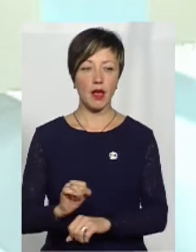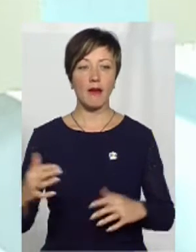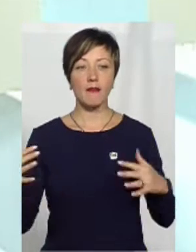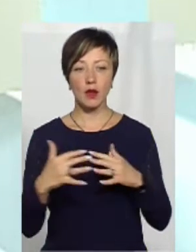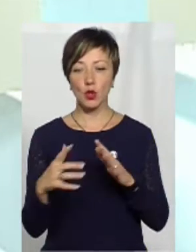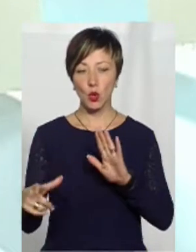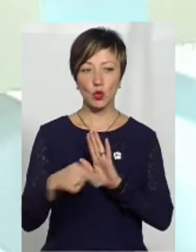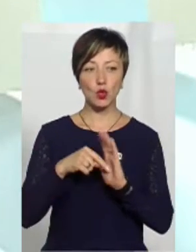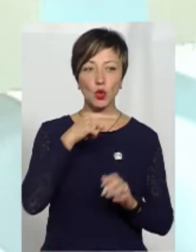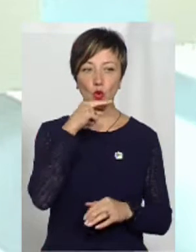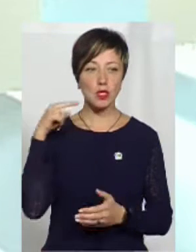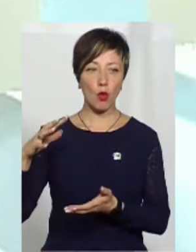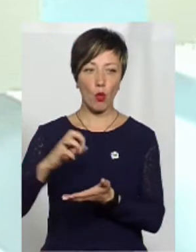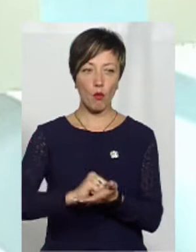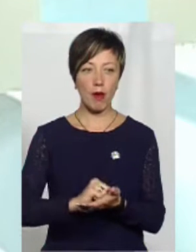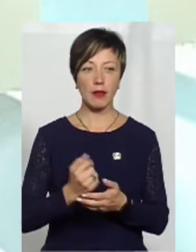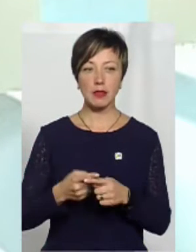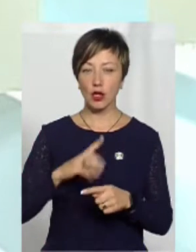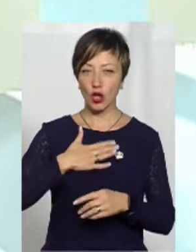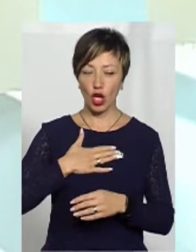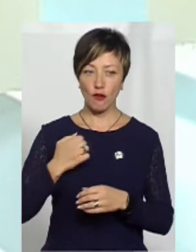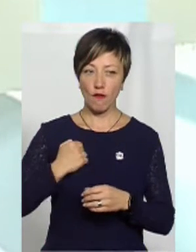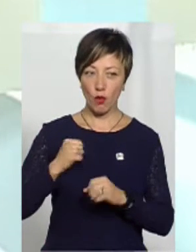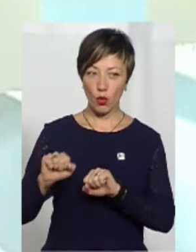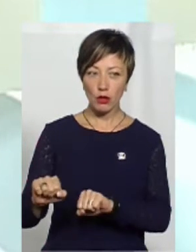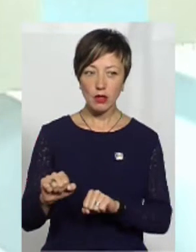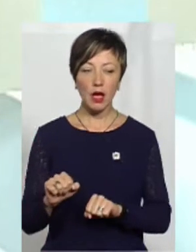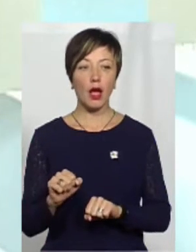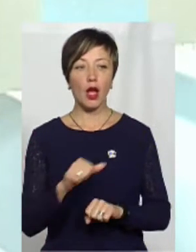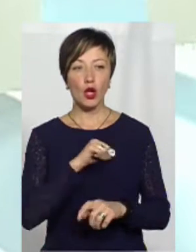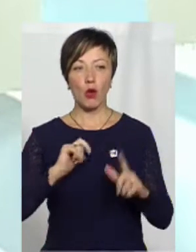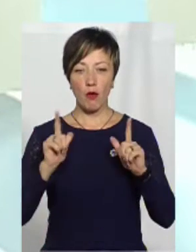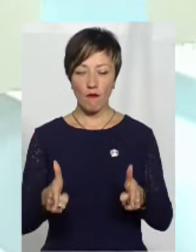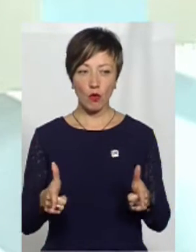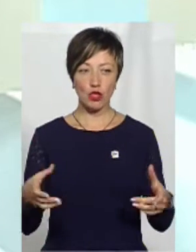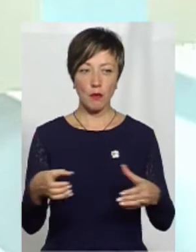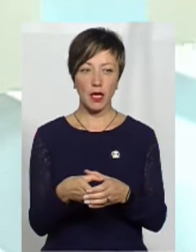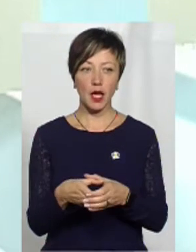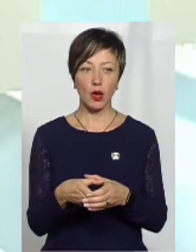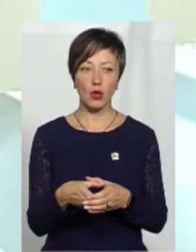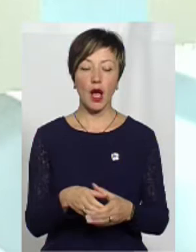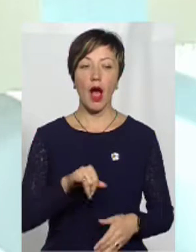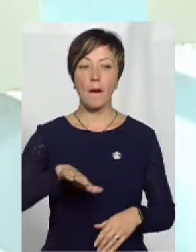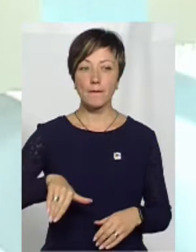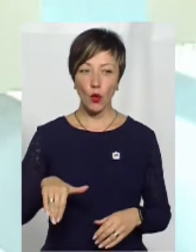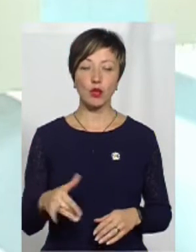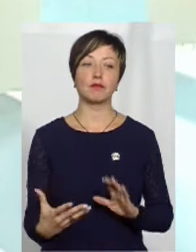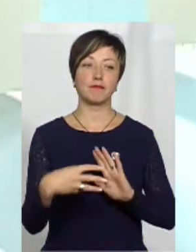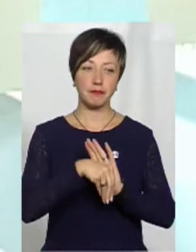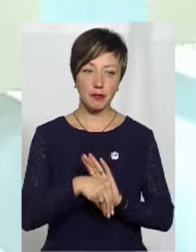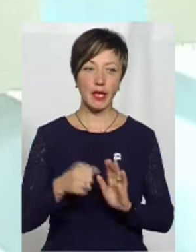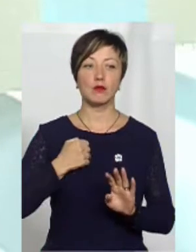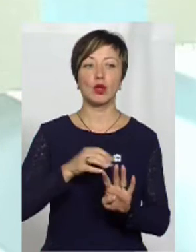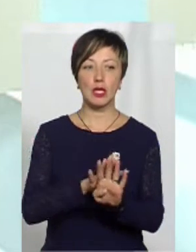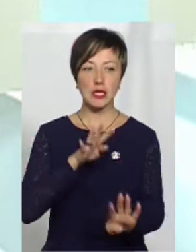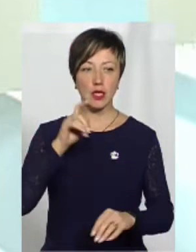російським окупантом. Це воїни наші, добровольчі батальйони. Ну, а потім і підключилися Збройні